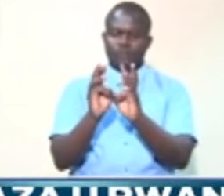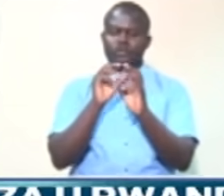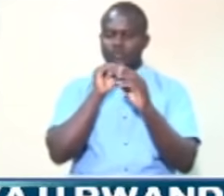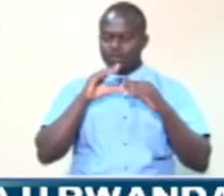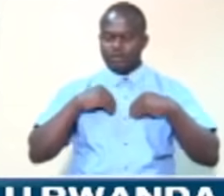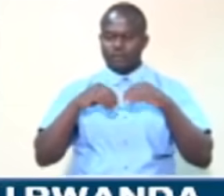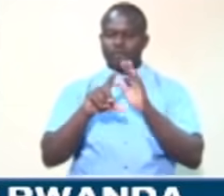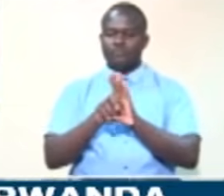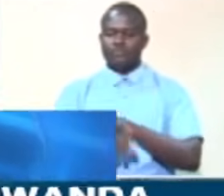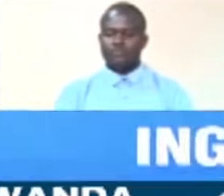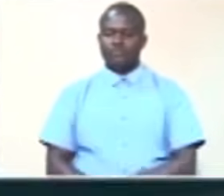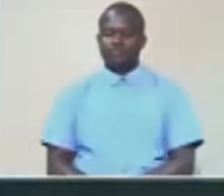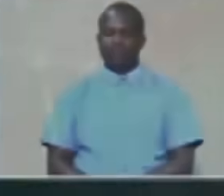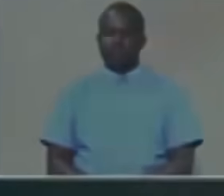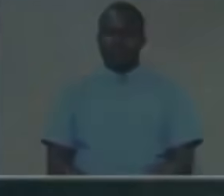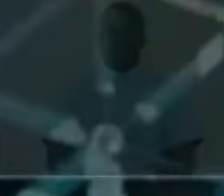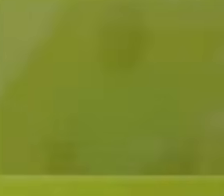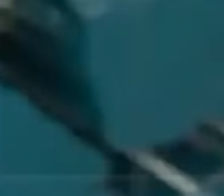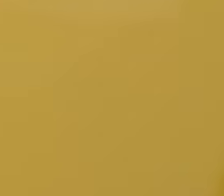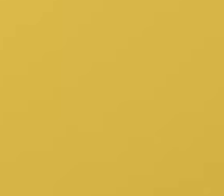bunyuranyije n'amategeko